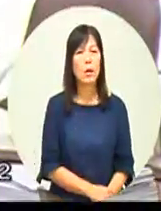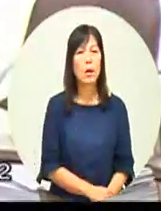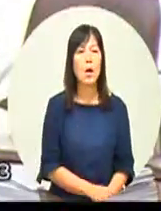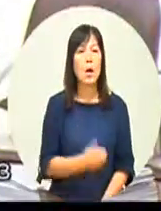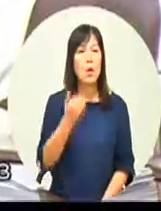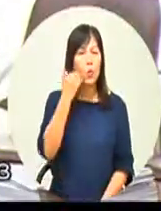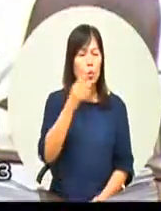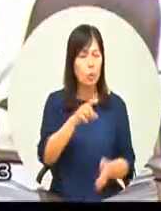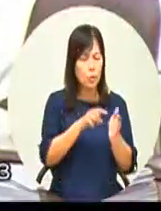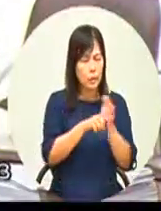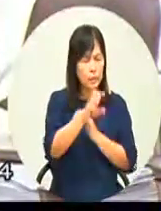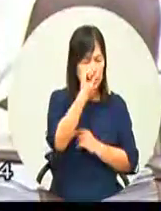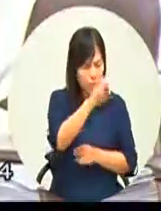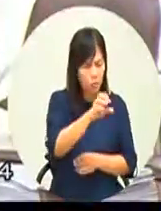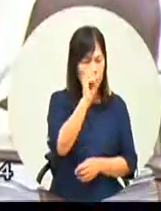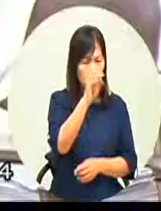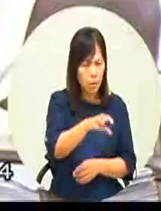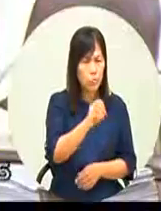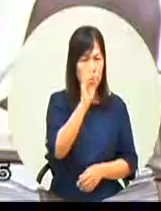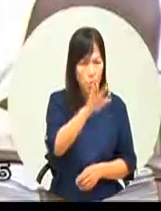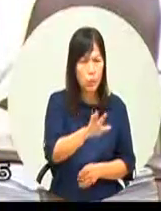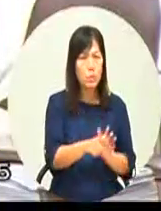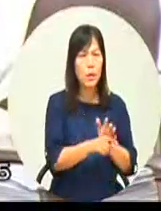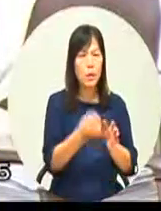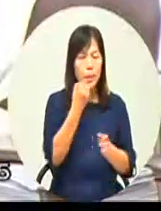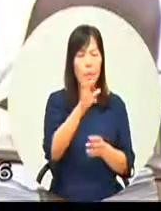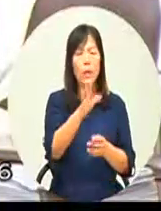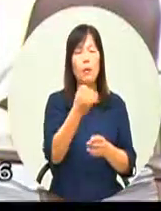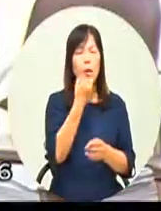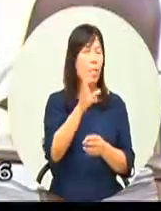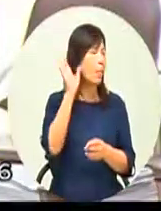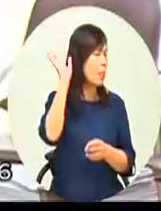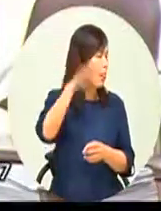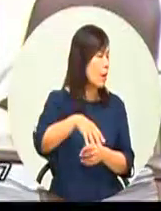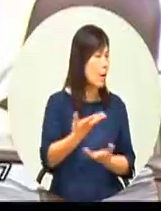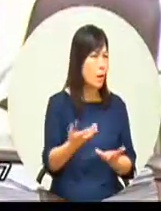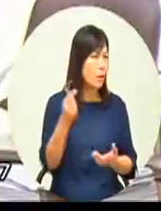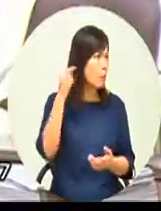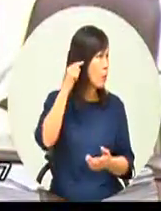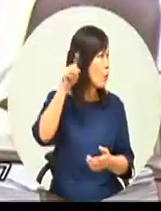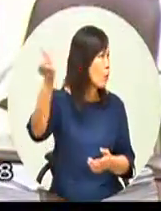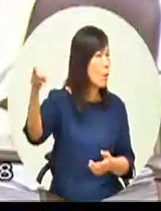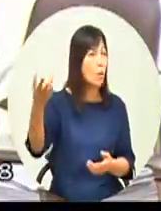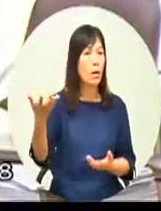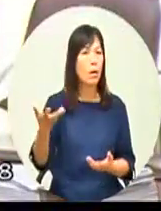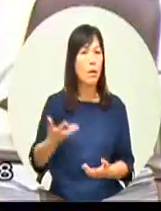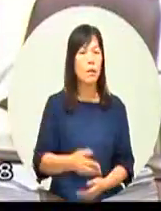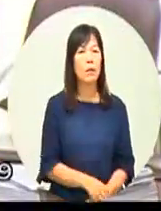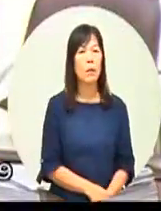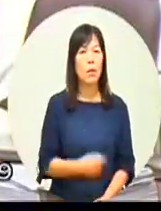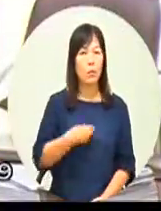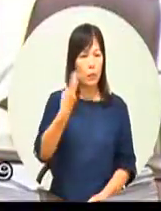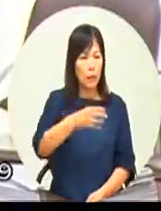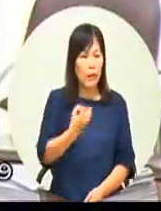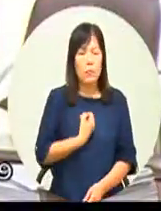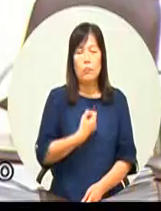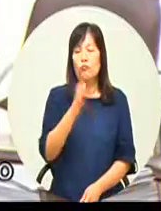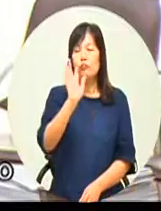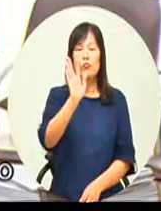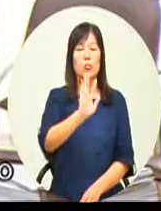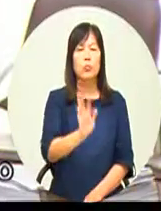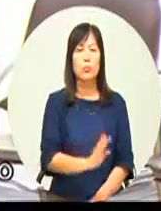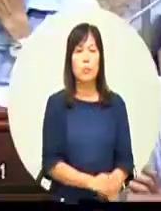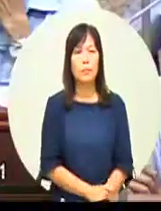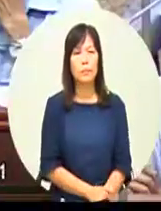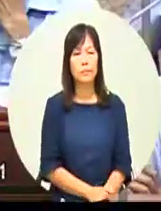我一再的要求一再的讲的时候你们都把我当成耳边风的时候我就不再客气了。 所以林